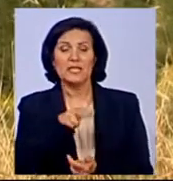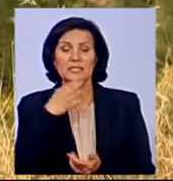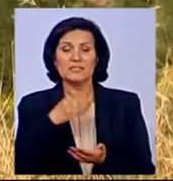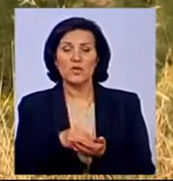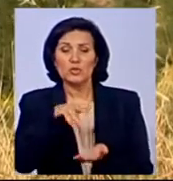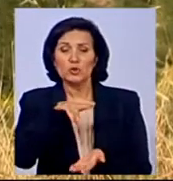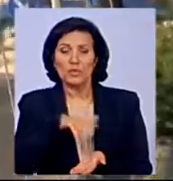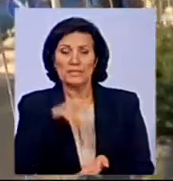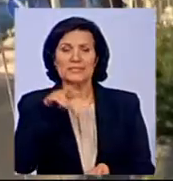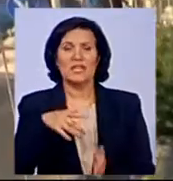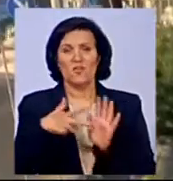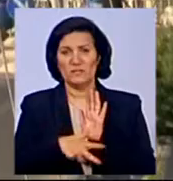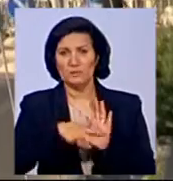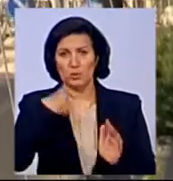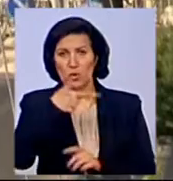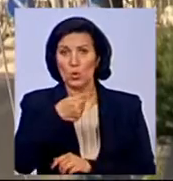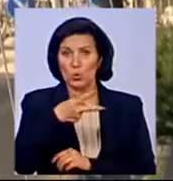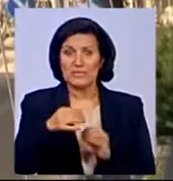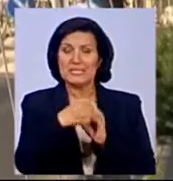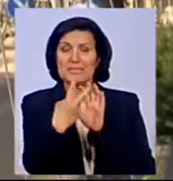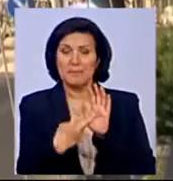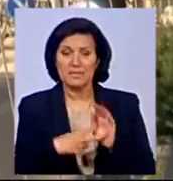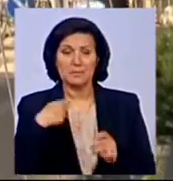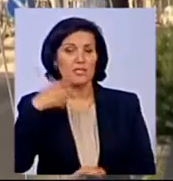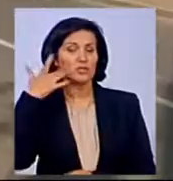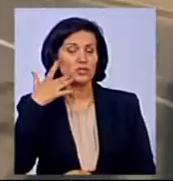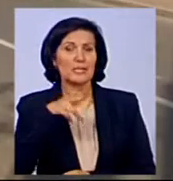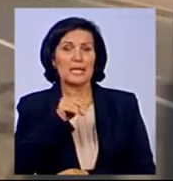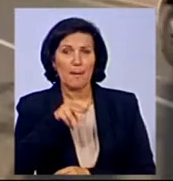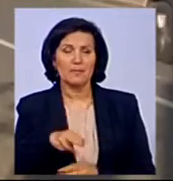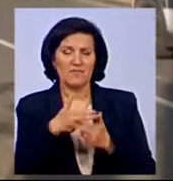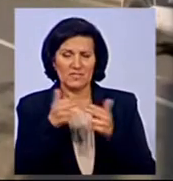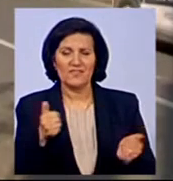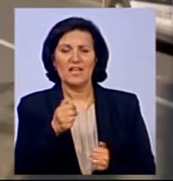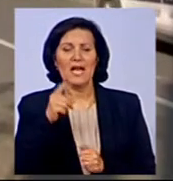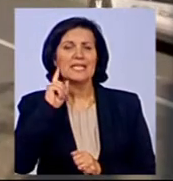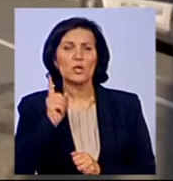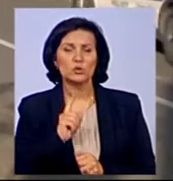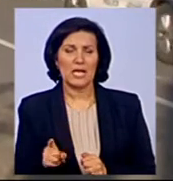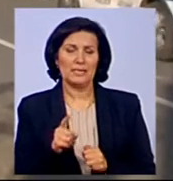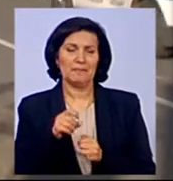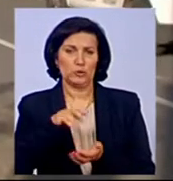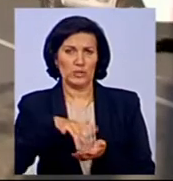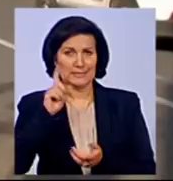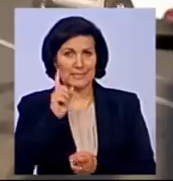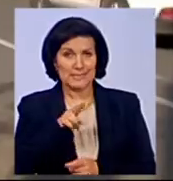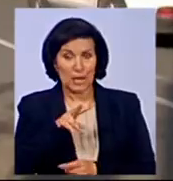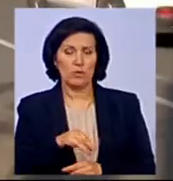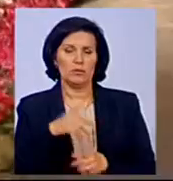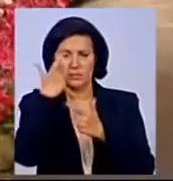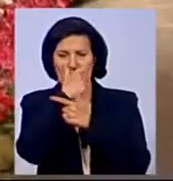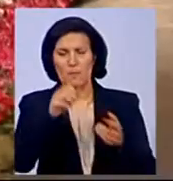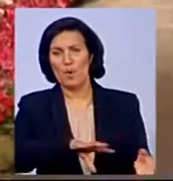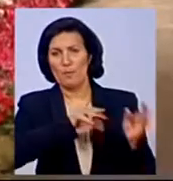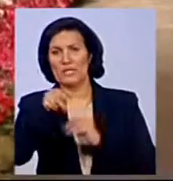столицею 1980-го. У грудні 2017-го президент США Дональд Трамп визнав Єрусалим столицею Ізраїлю і заявив про перенесення